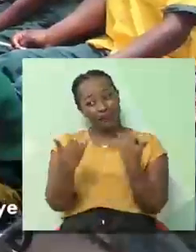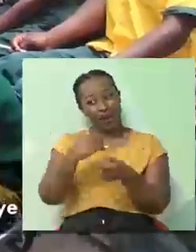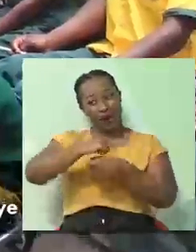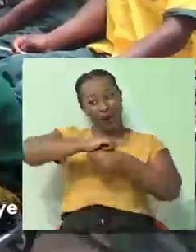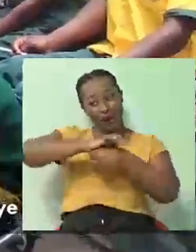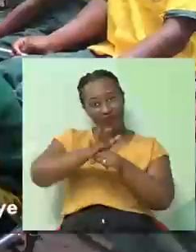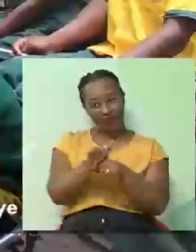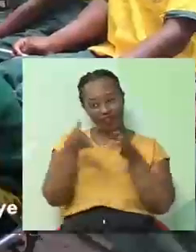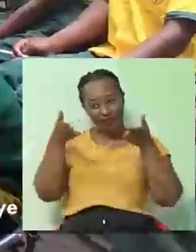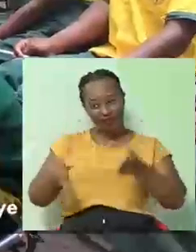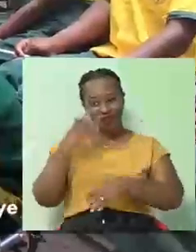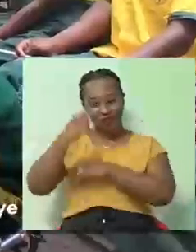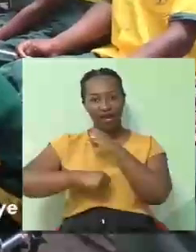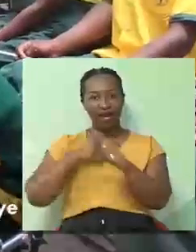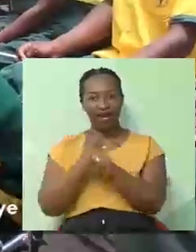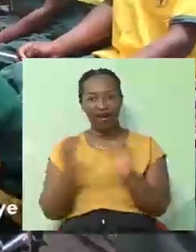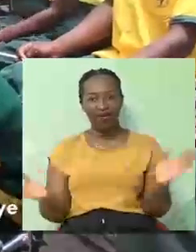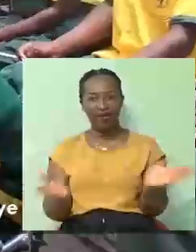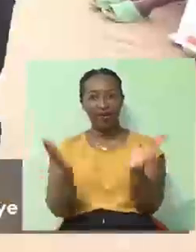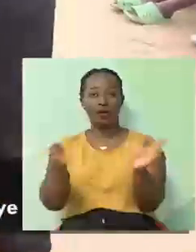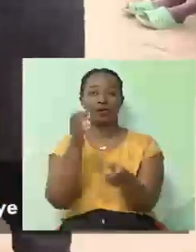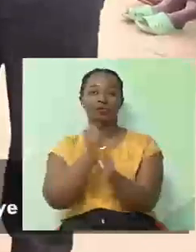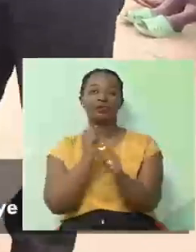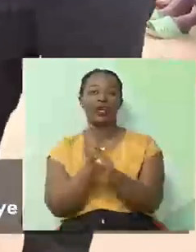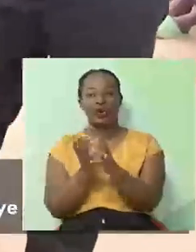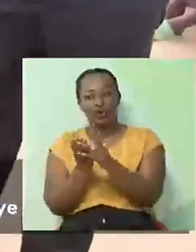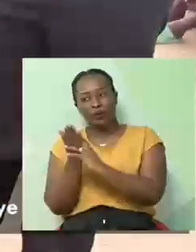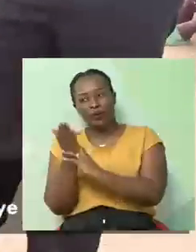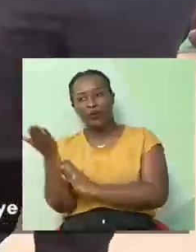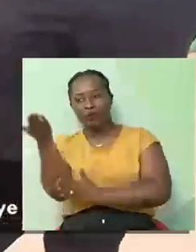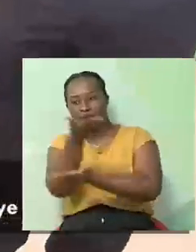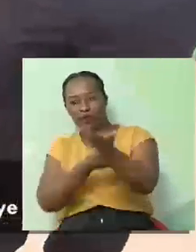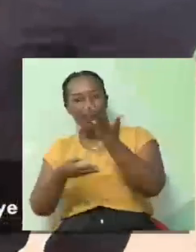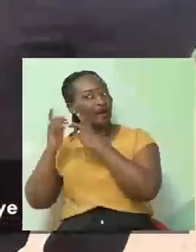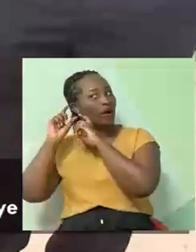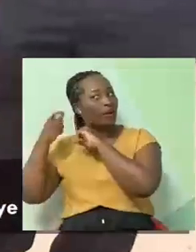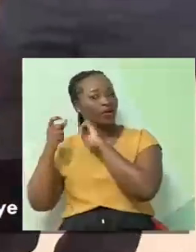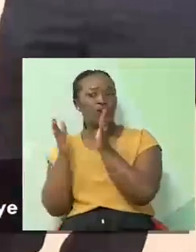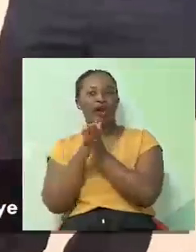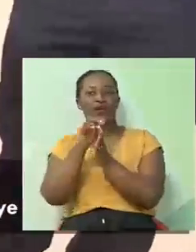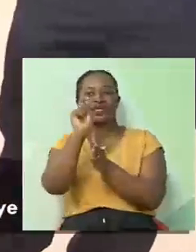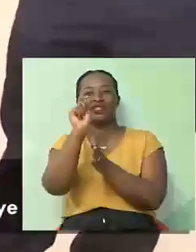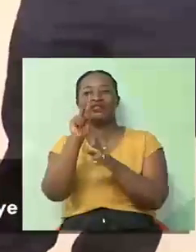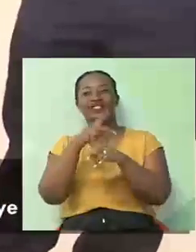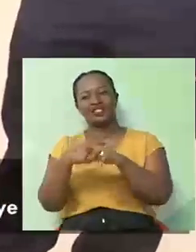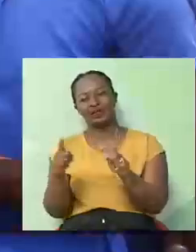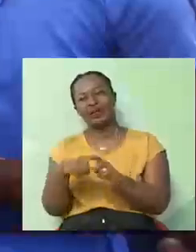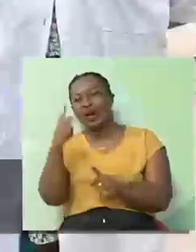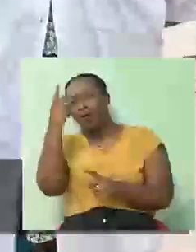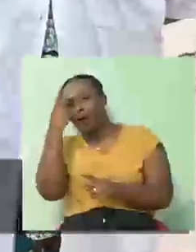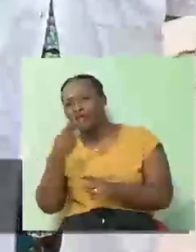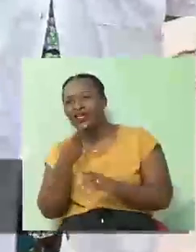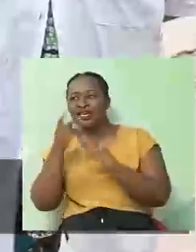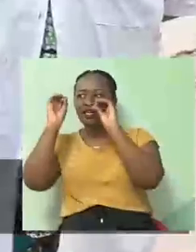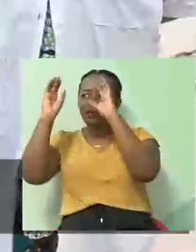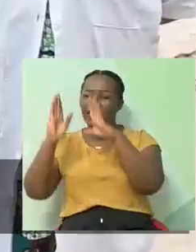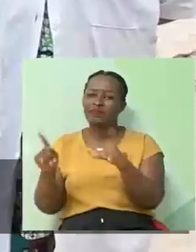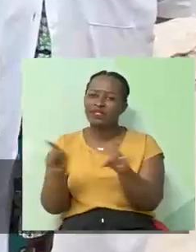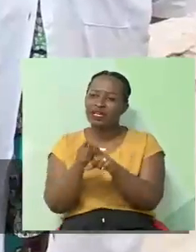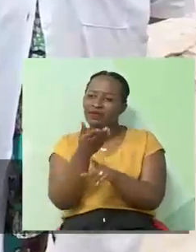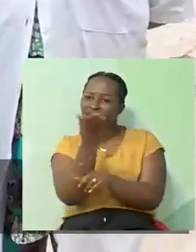cya COVID-19 muri uyu mwaka ubukangurambaga buzakorwa bunyujijwe mu biganiro ku maradiyo n'amateleviziyo atandukanye babyeyi